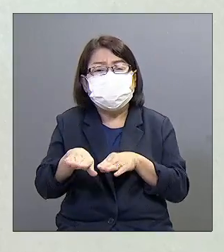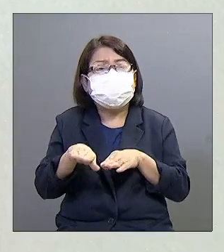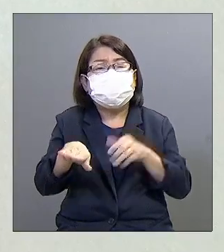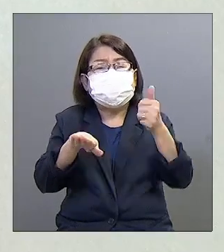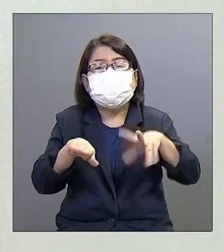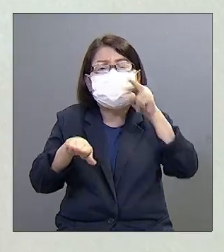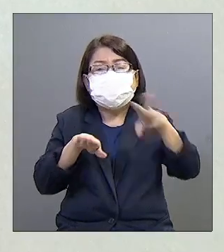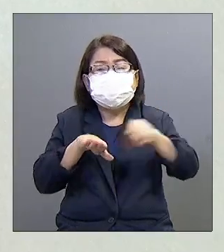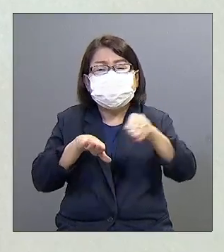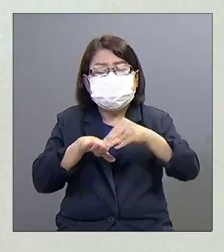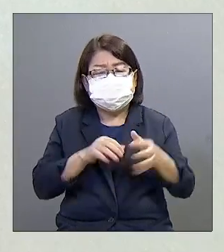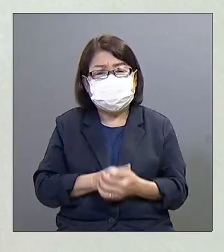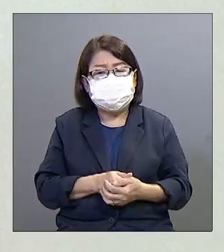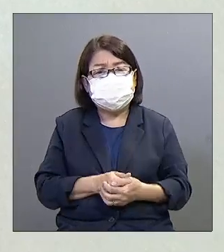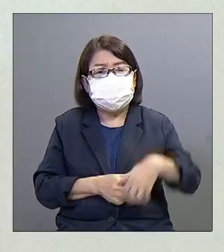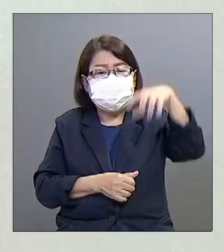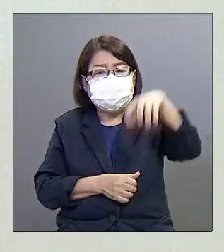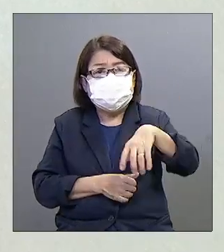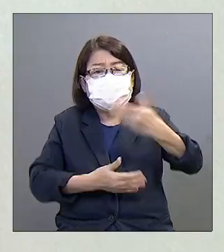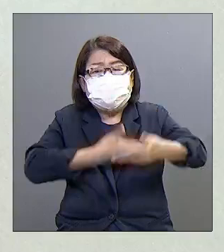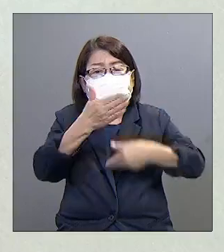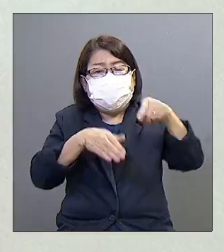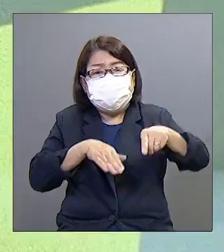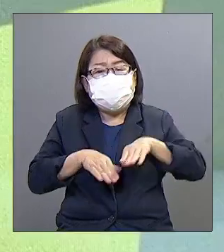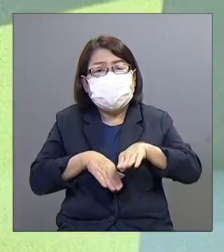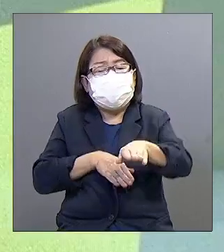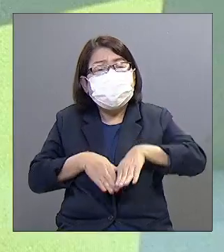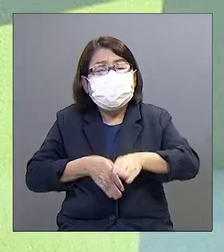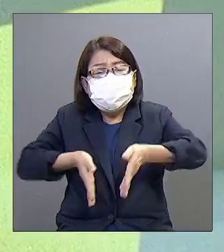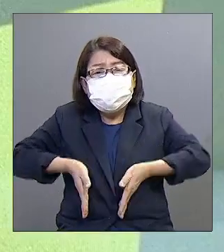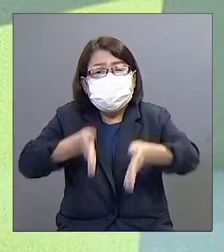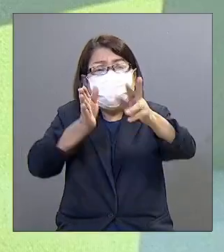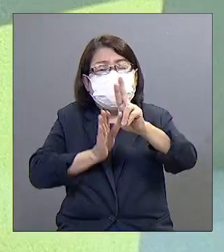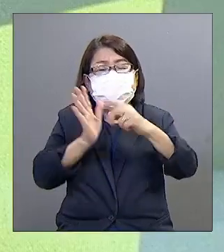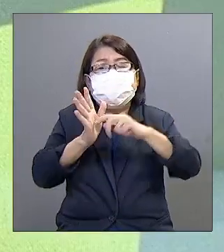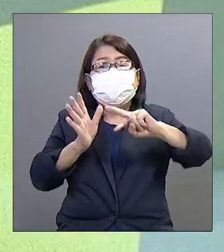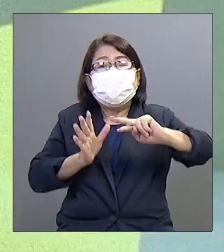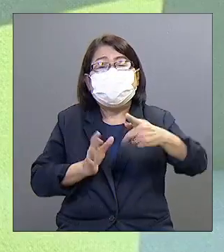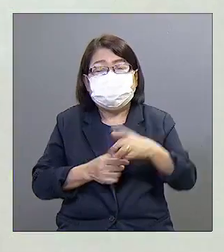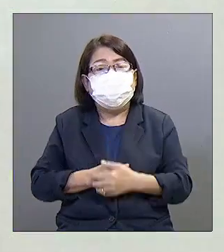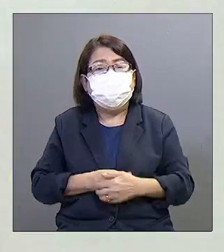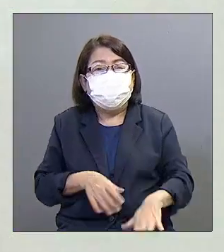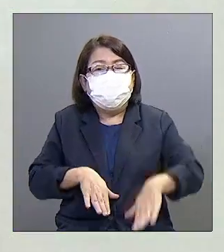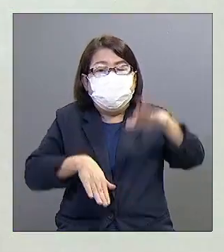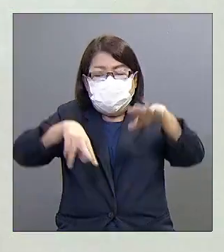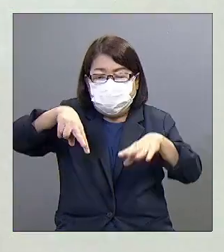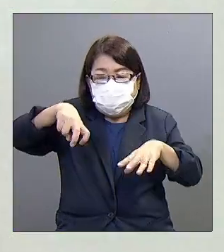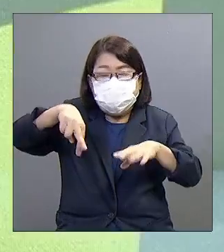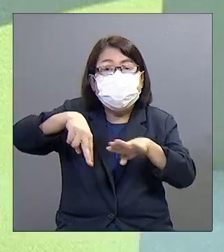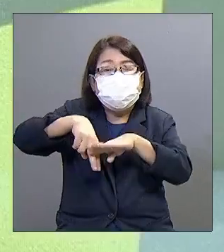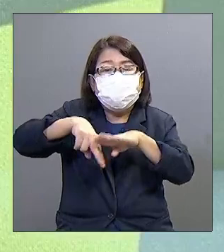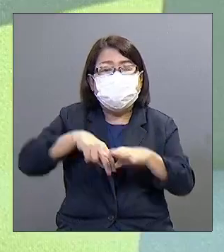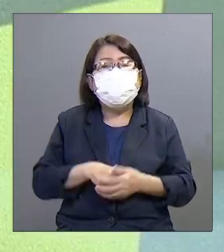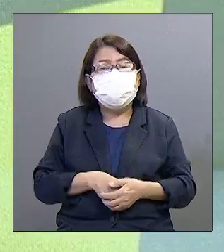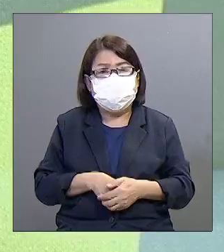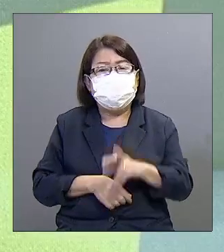์หน้าห้สบปสินค้าแดึแถวนั้ น่ากลวมากน้ำทวมถงเข่าเลย ถงเอ็งจิ ก็ตองใช้